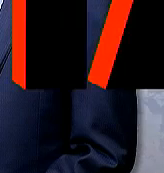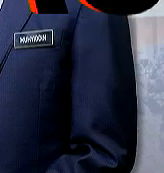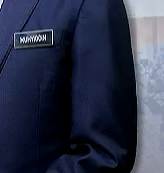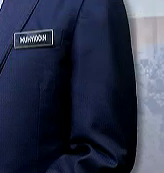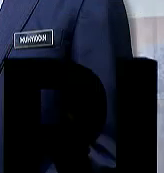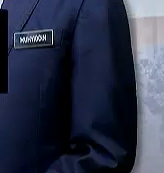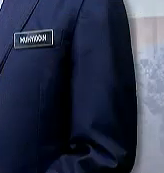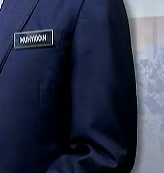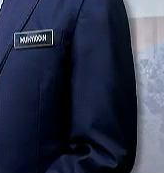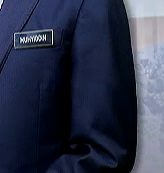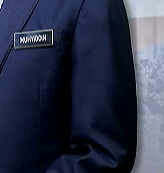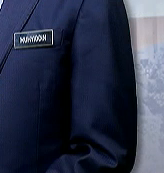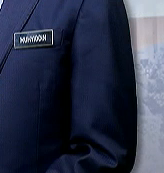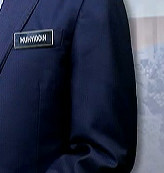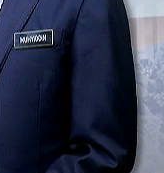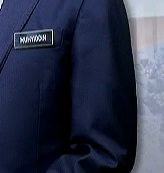hai